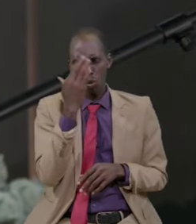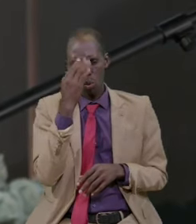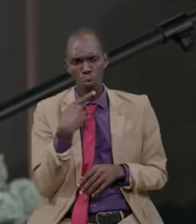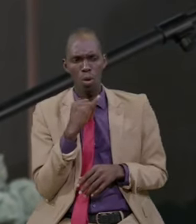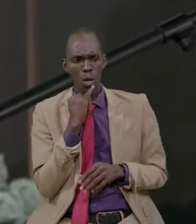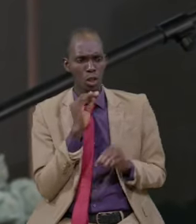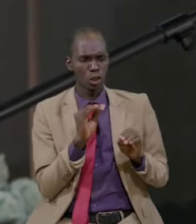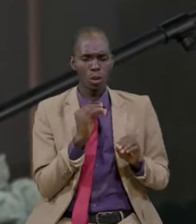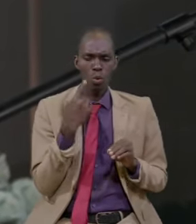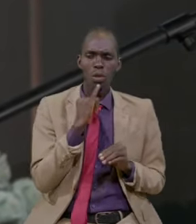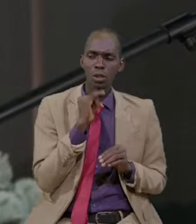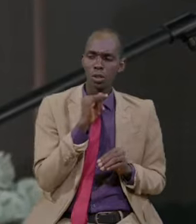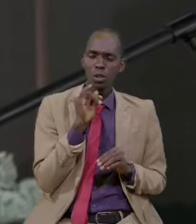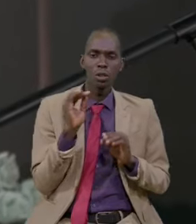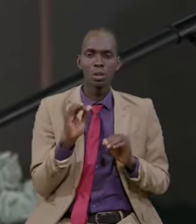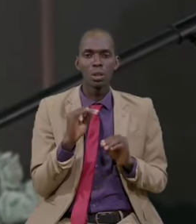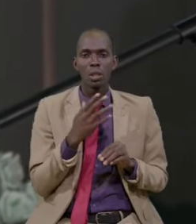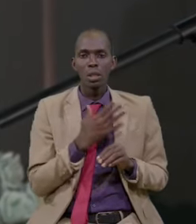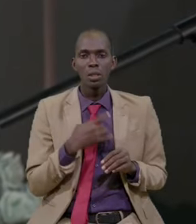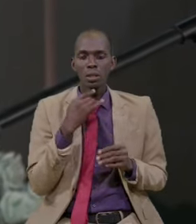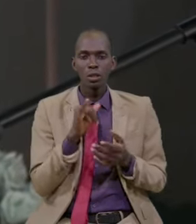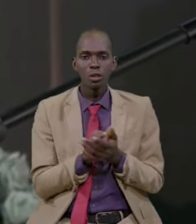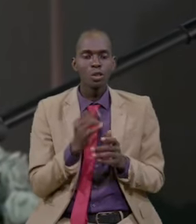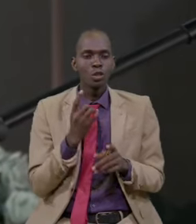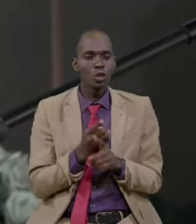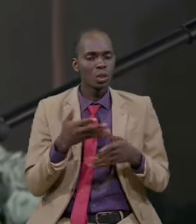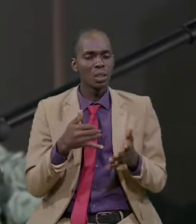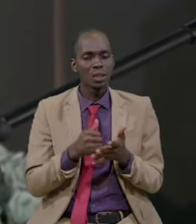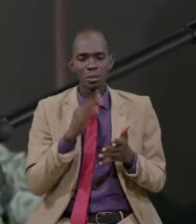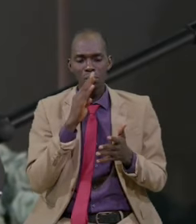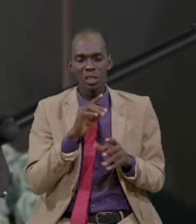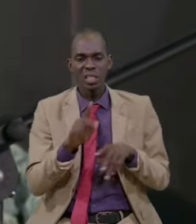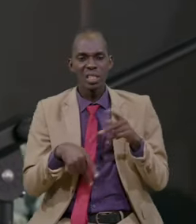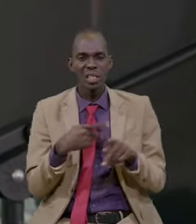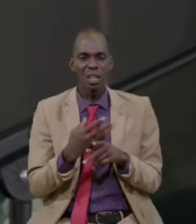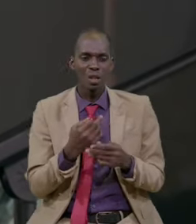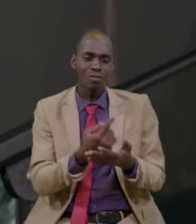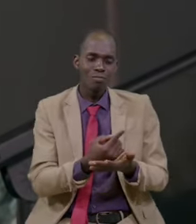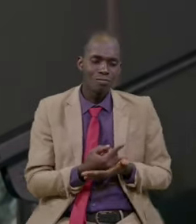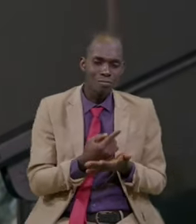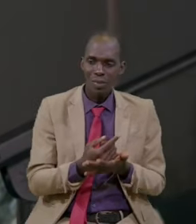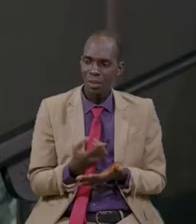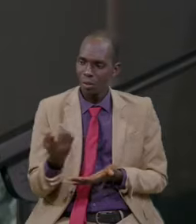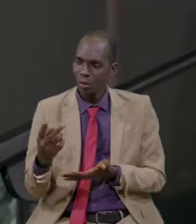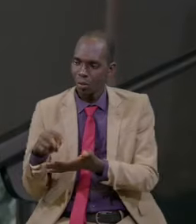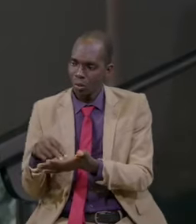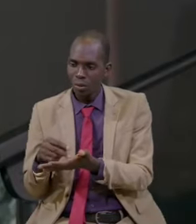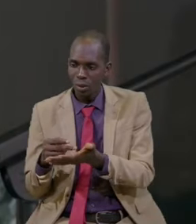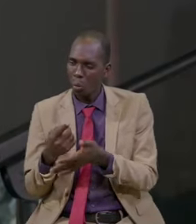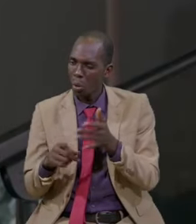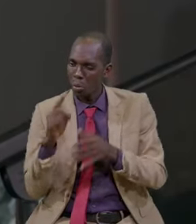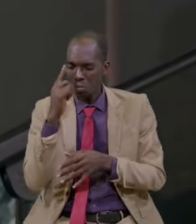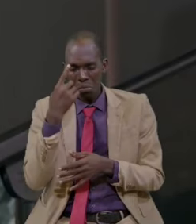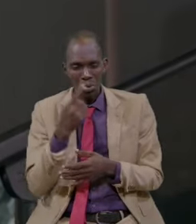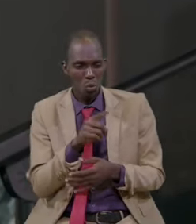pas. Ils ont dit de faire des choses conventionnelles. Nous lisons ceci. Qu'est-ce que toi tu penses? Qu'est-ce que toi